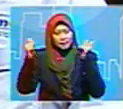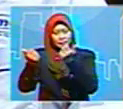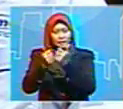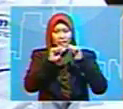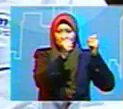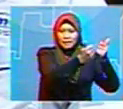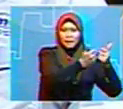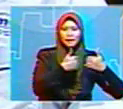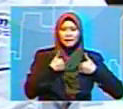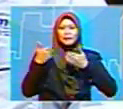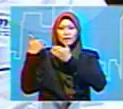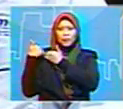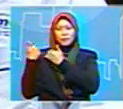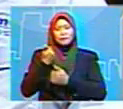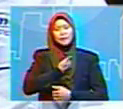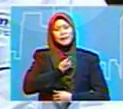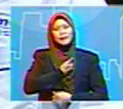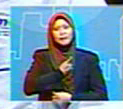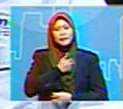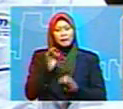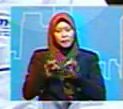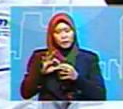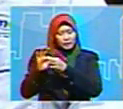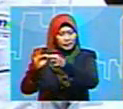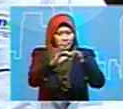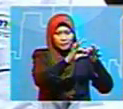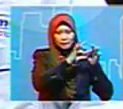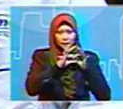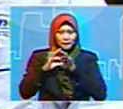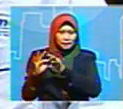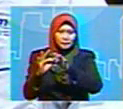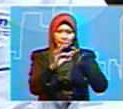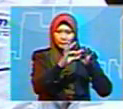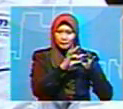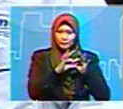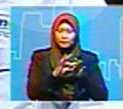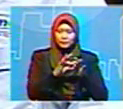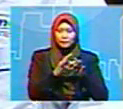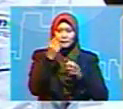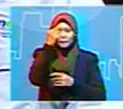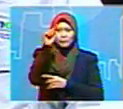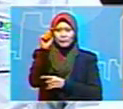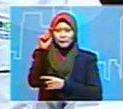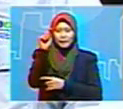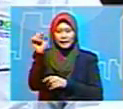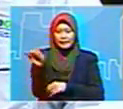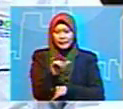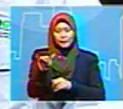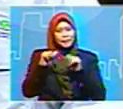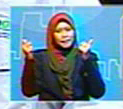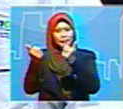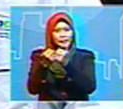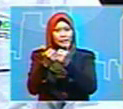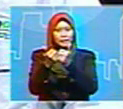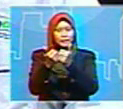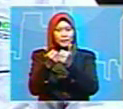dan saya percaya jika kita bekerjasama bersama-sama dalam sesama agensi bersama